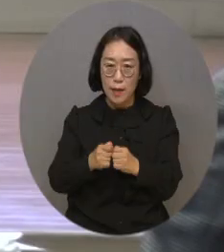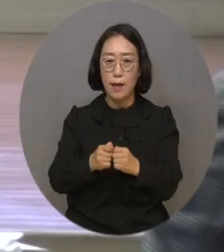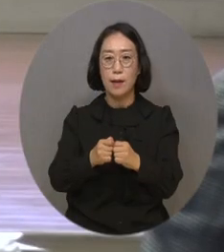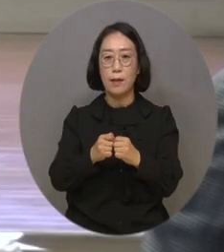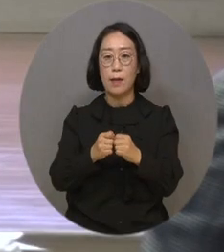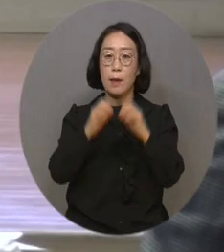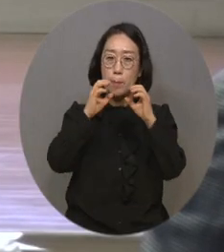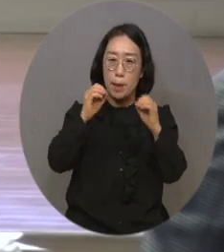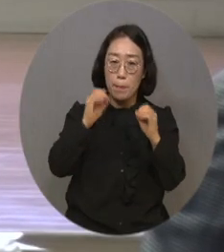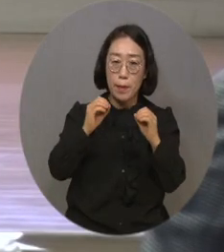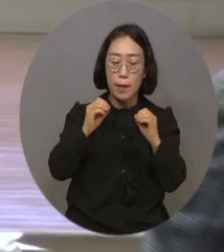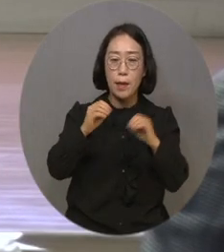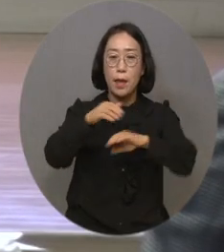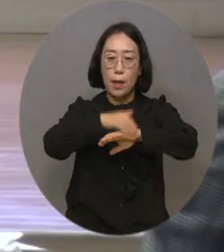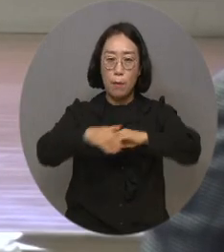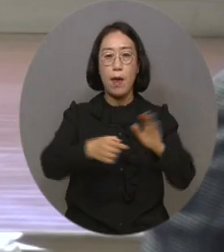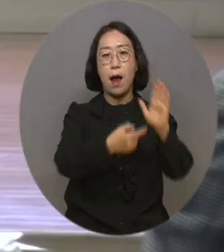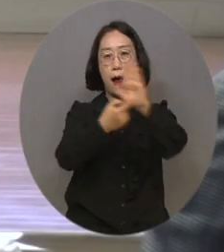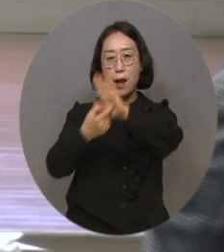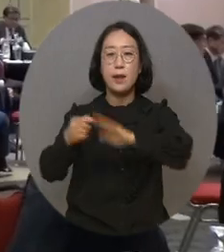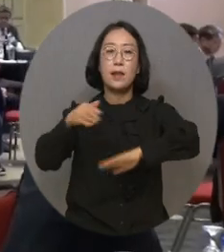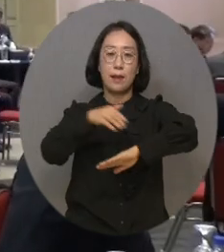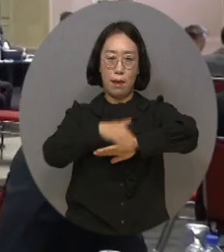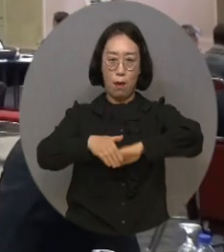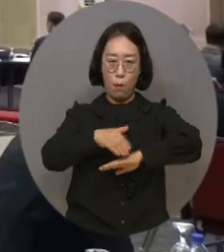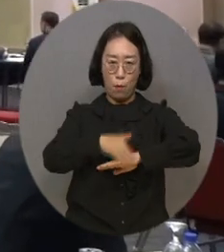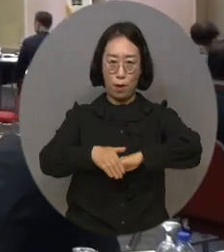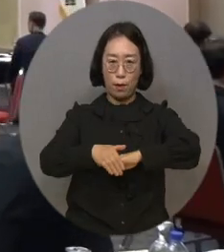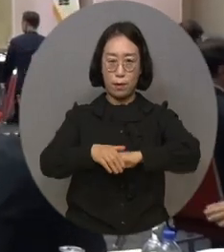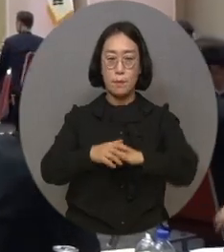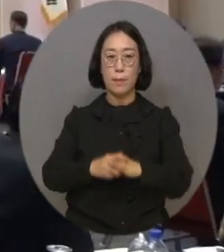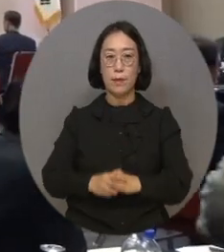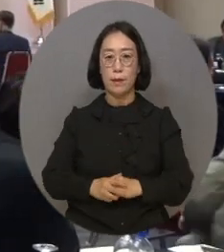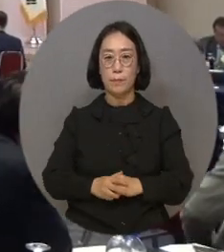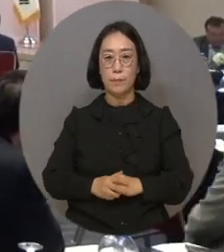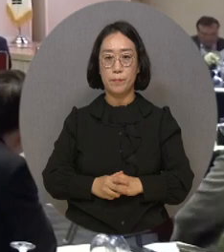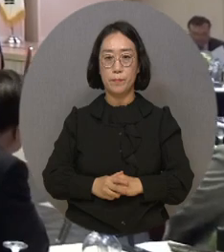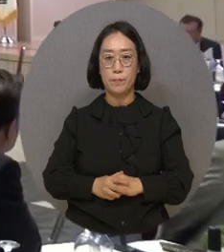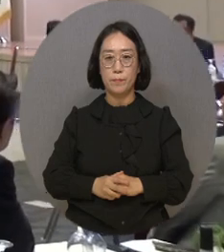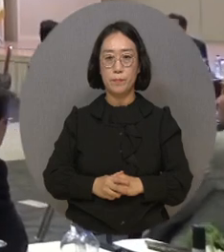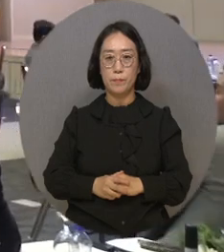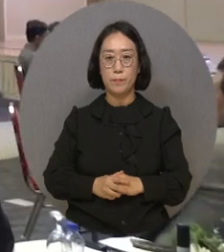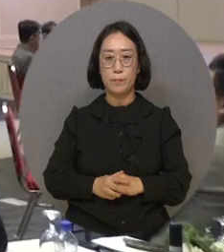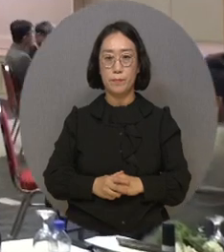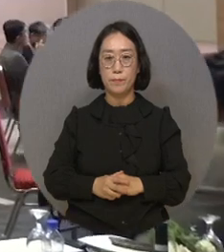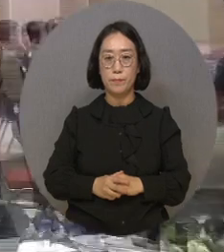있도록 적극적인 홍보에 나설 예정입니다. 복지TV 전북방송 김영재입니다.